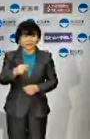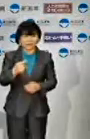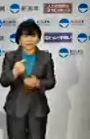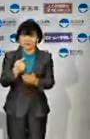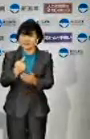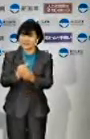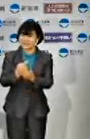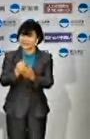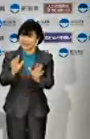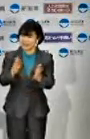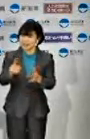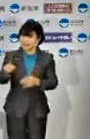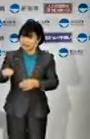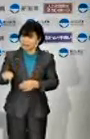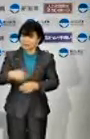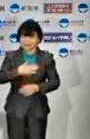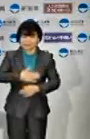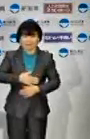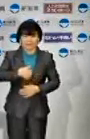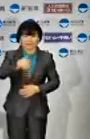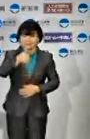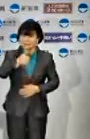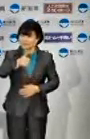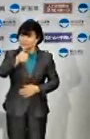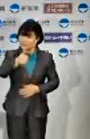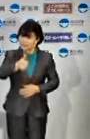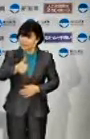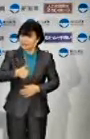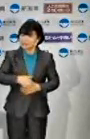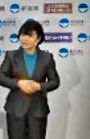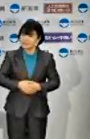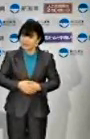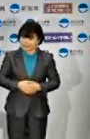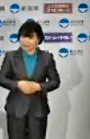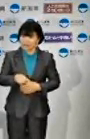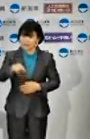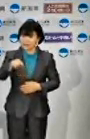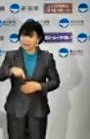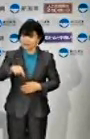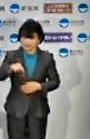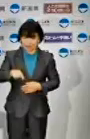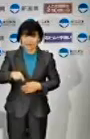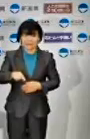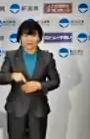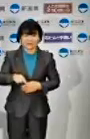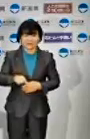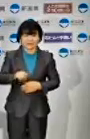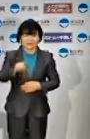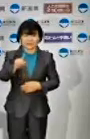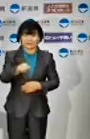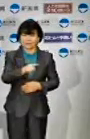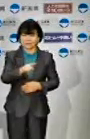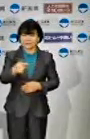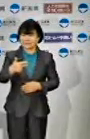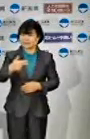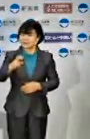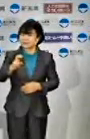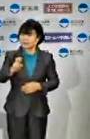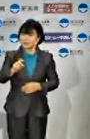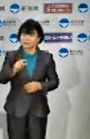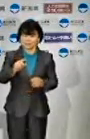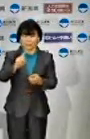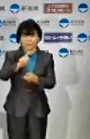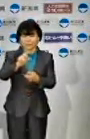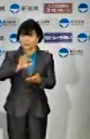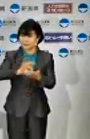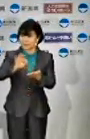曲になってぜひ知事から新潟のその魅力写真について伸びしろという言葉を使ってぜひちょっとどう考えているか伺